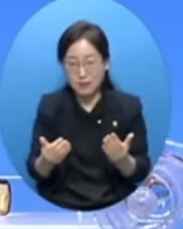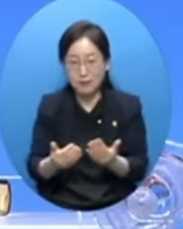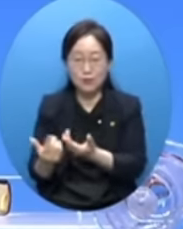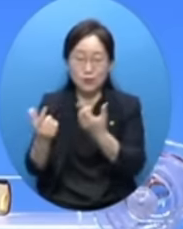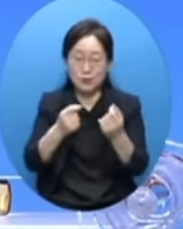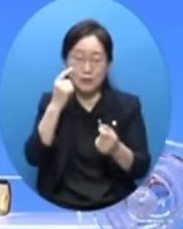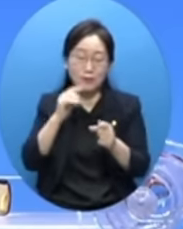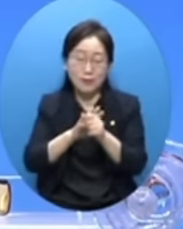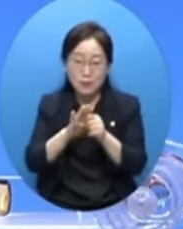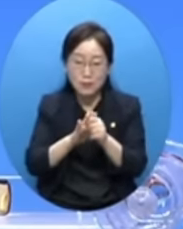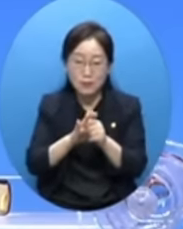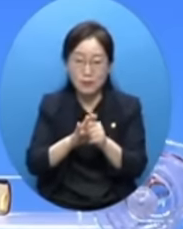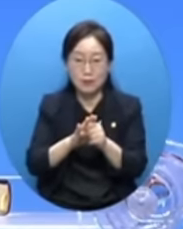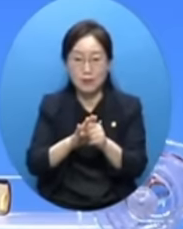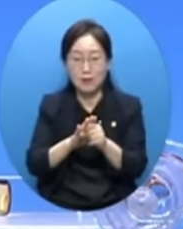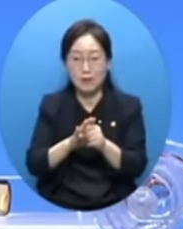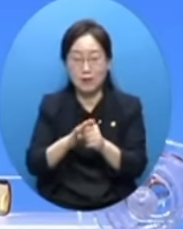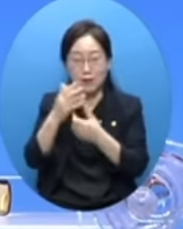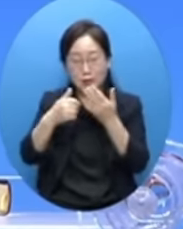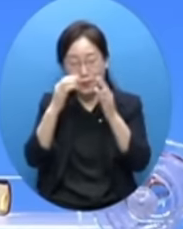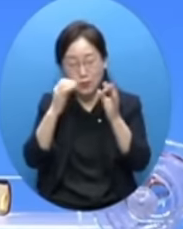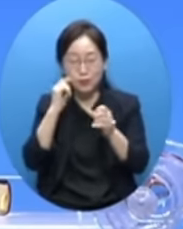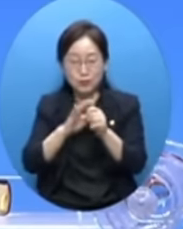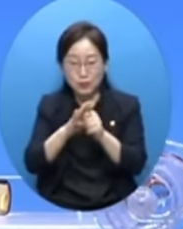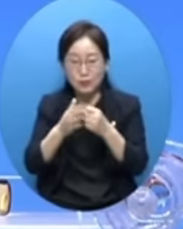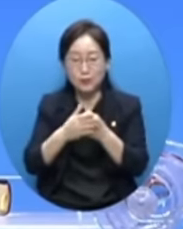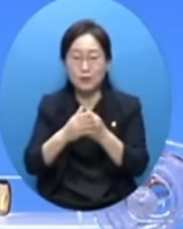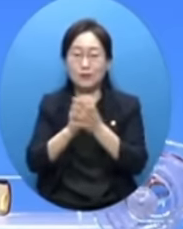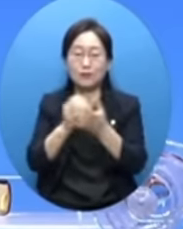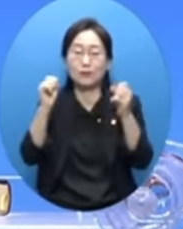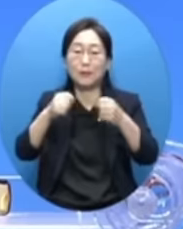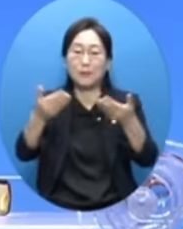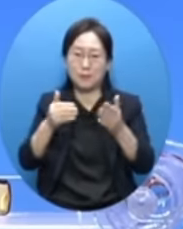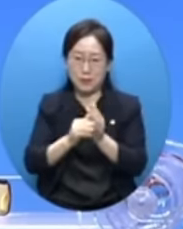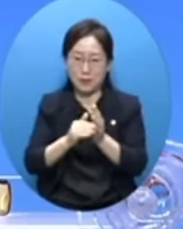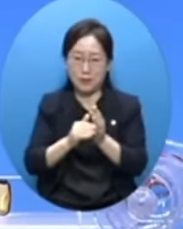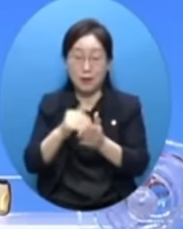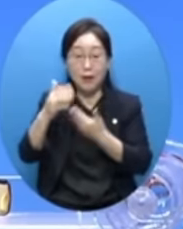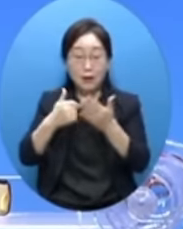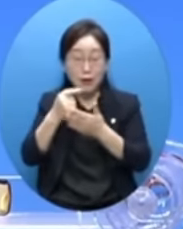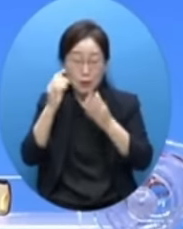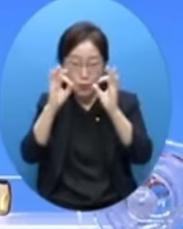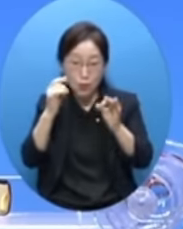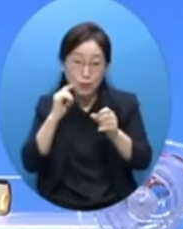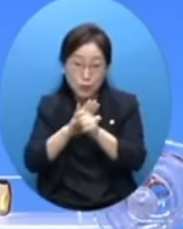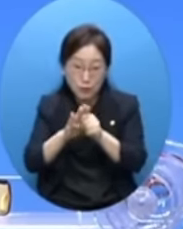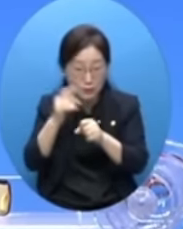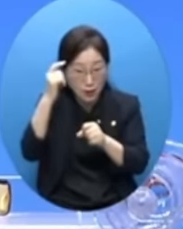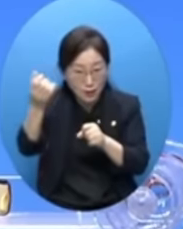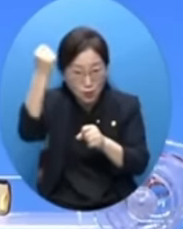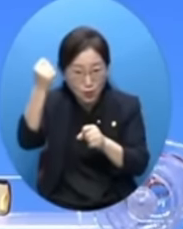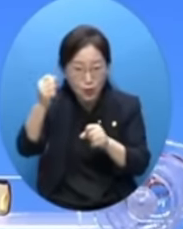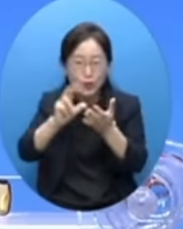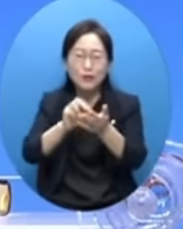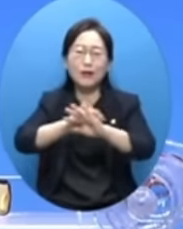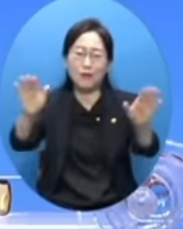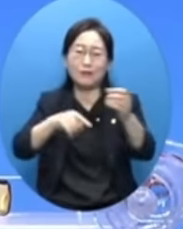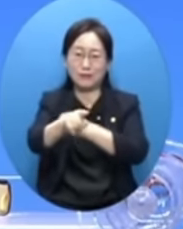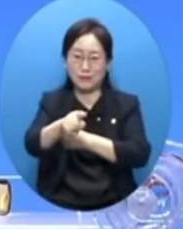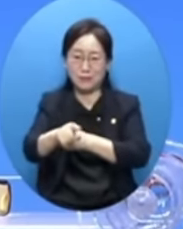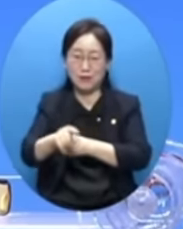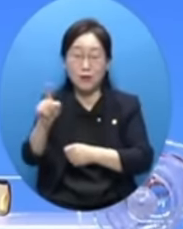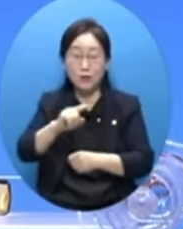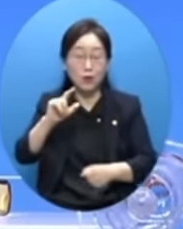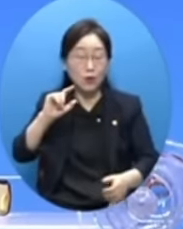긍휼하심을 받고 기도응답을 받았습니다. 주님이 불쌍히 보시면 문제가 해결되는 것입니다. 어떤 문제와 어려움이